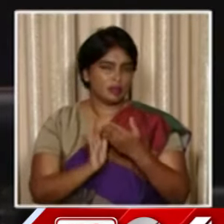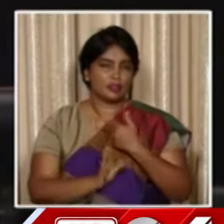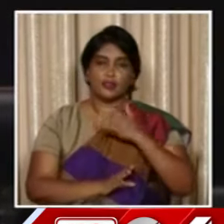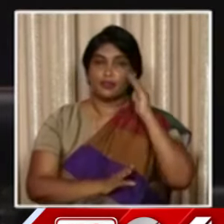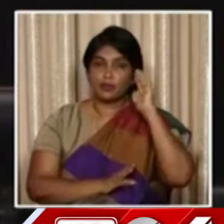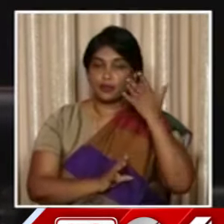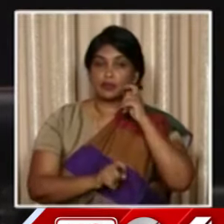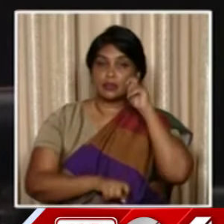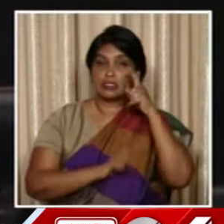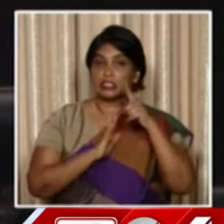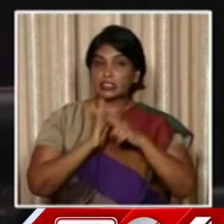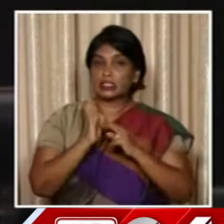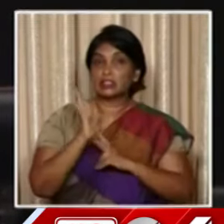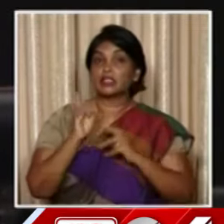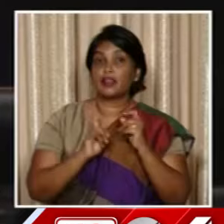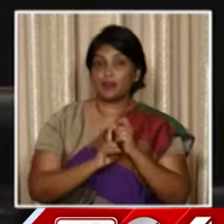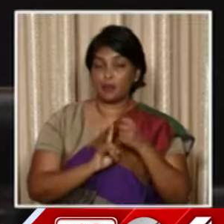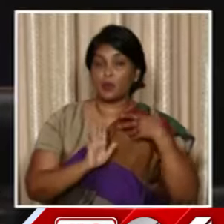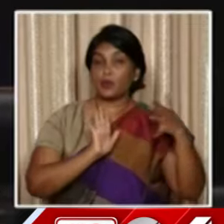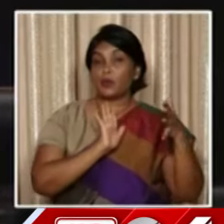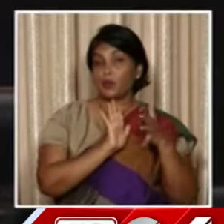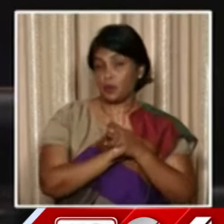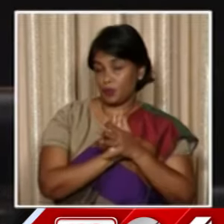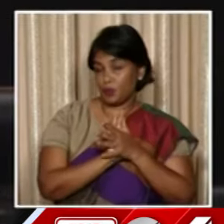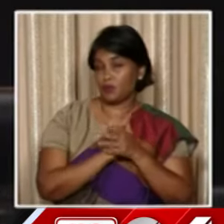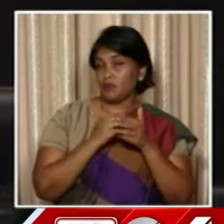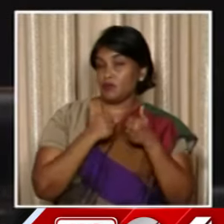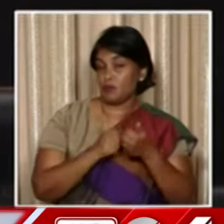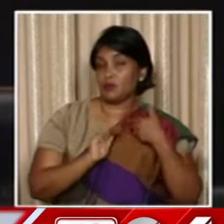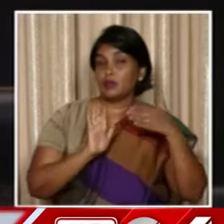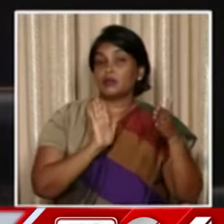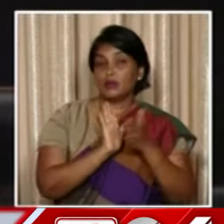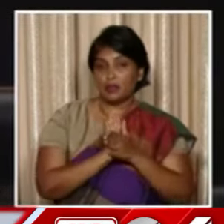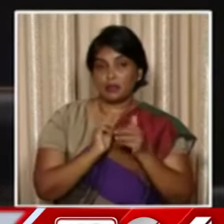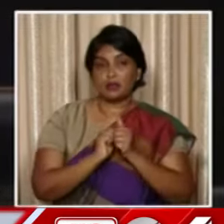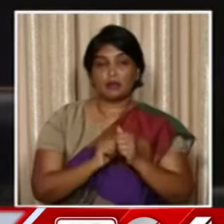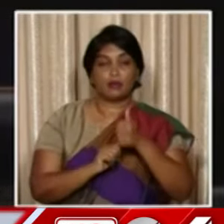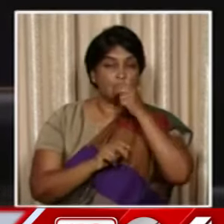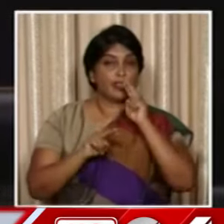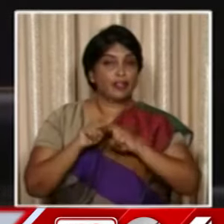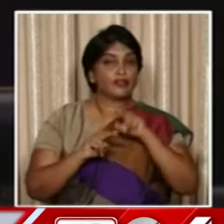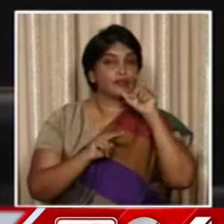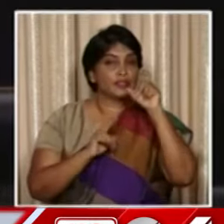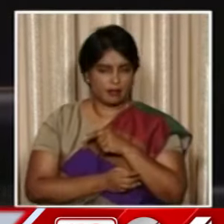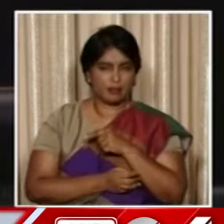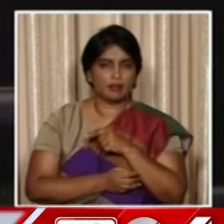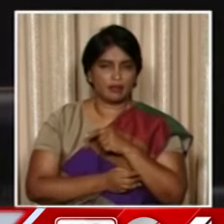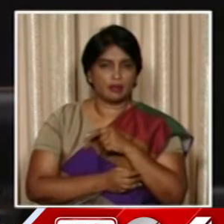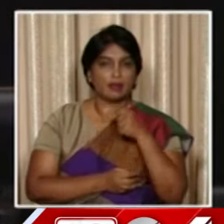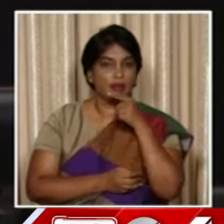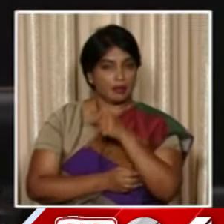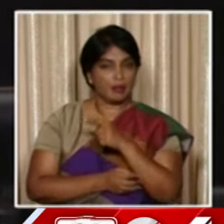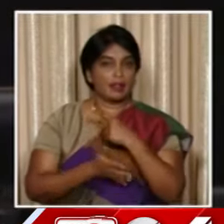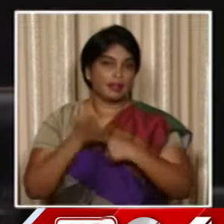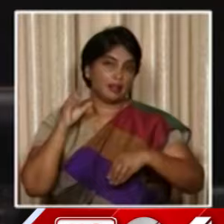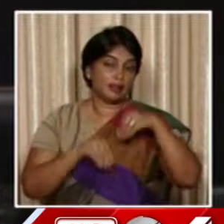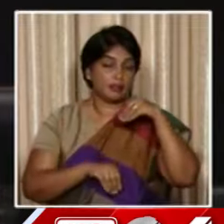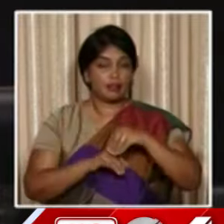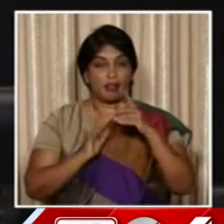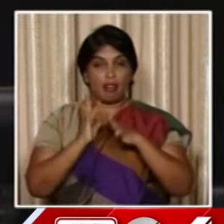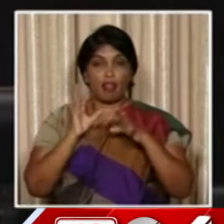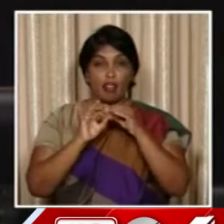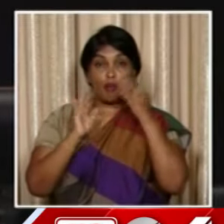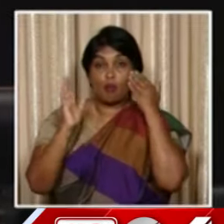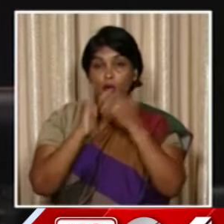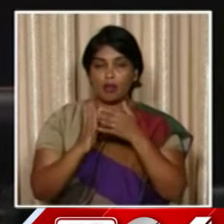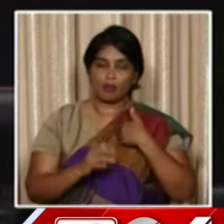විශේෂයෙන්ම ජනතා විමුක්ති පෙරමුණ ඔහුත් එක්ක ඉතාමත්ම කිට්ටුවෙන් වැඩ කරා කියලා දූෂණ විරෝධී කටයුතු වලට. ඒකේ දේශපාලන අරමුණත් අපිට